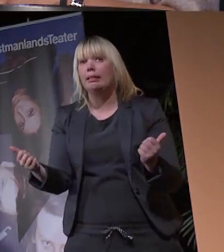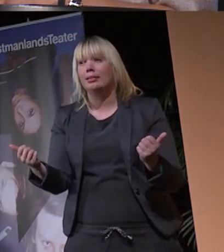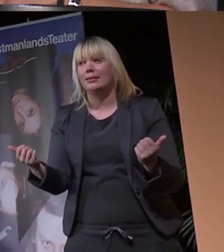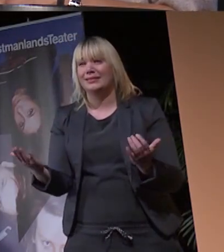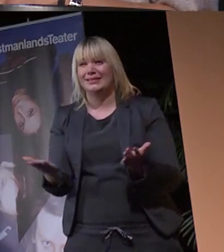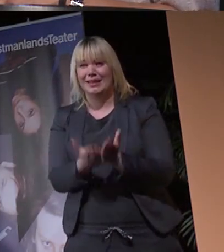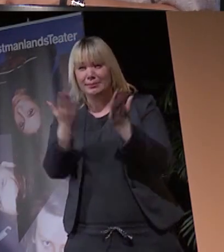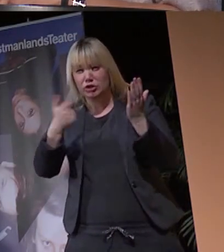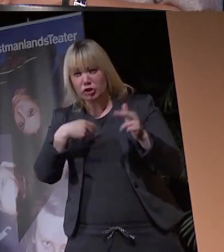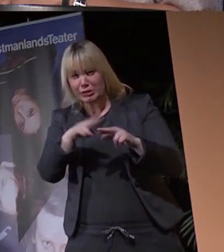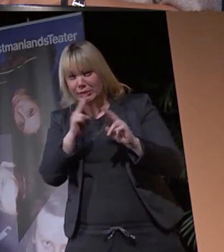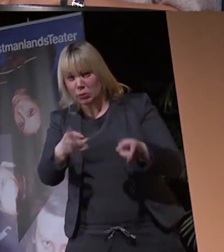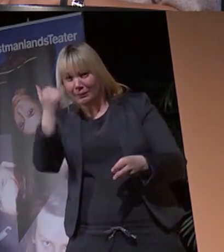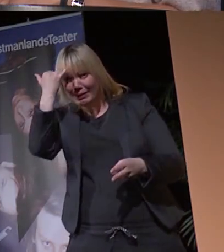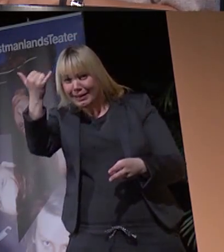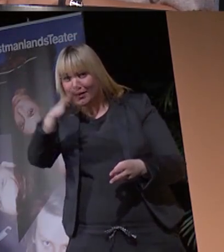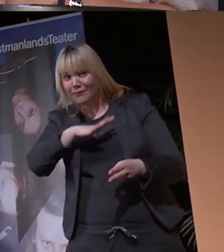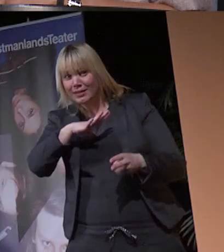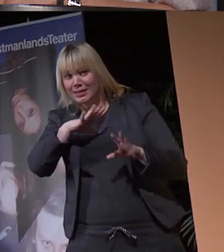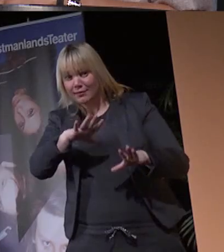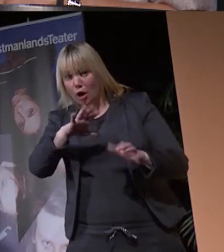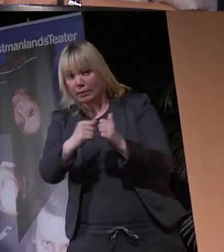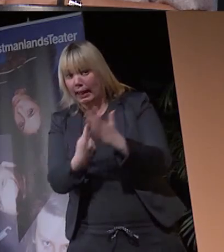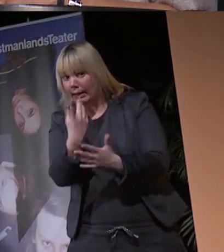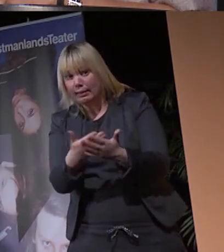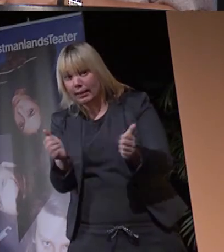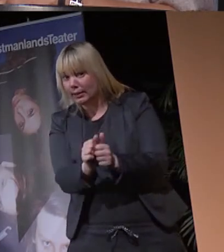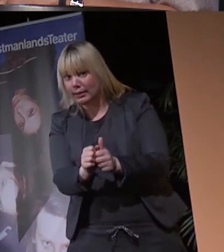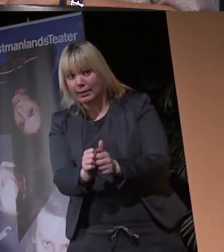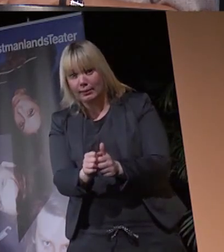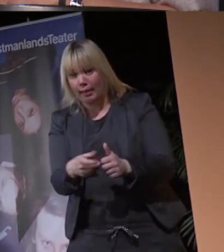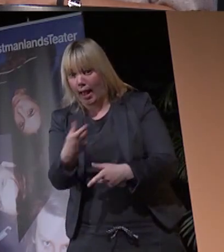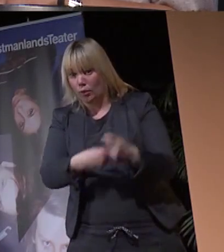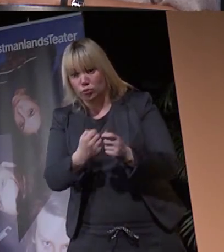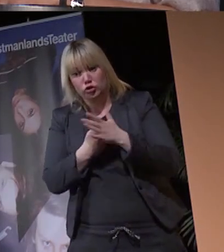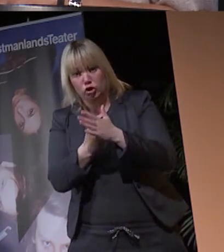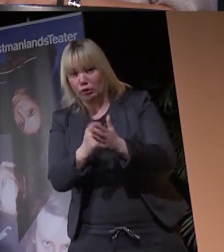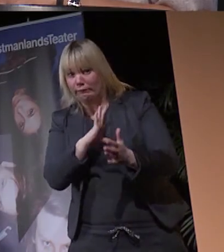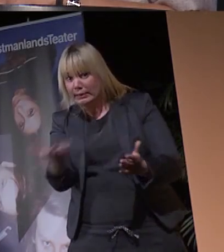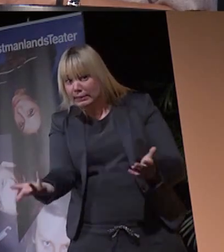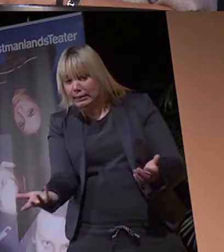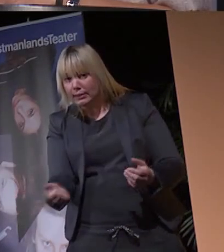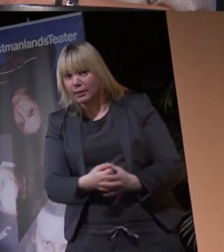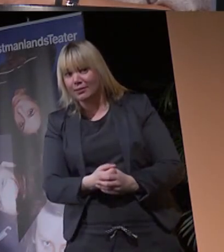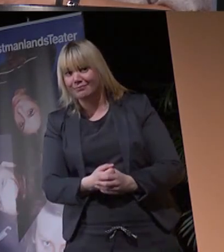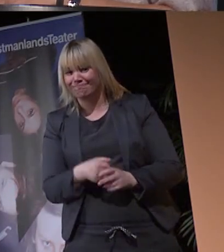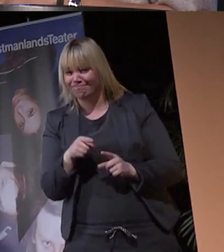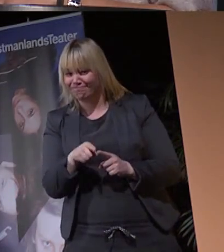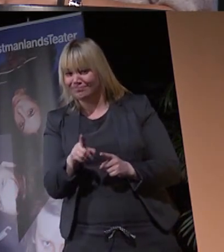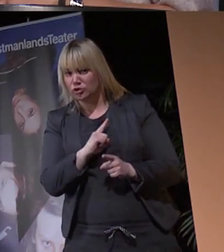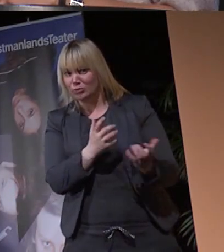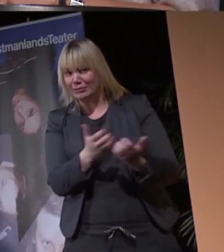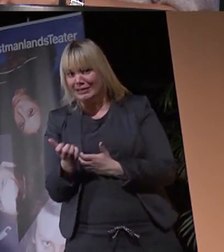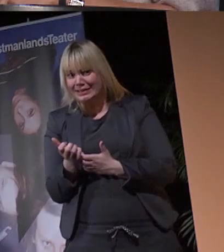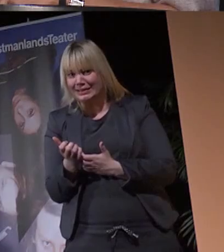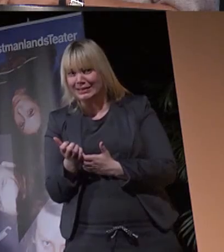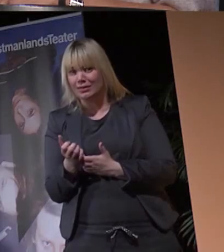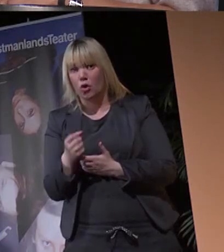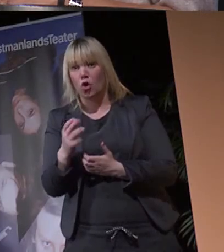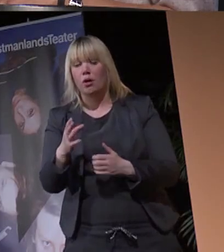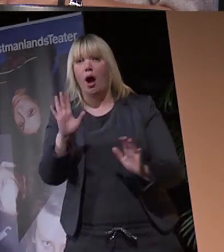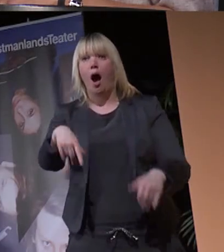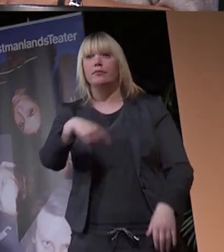känsla att det finns en idébild kvar, men action är inte där vad gäller det ekonomiska stödet. Den här backningen, den är ju ganska stor faktiskt. En stor skillnad mot